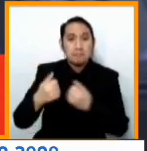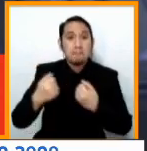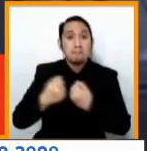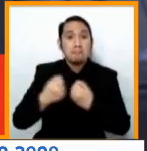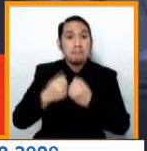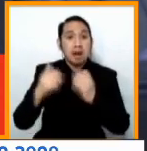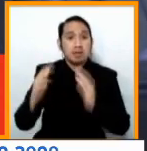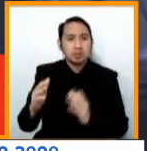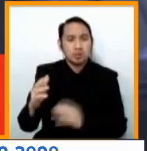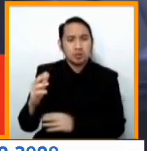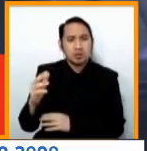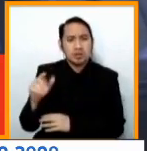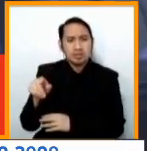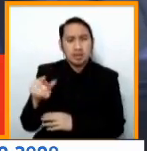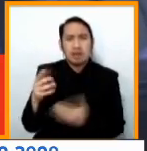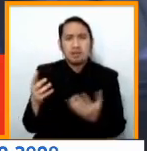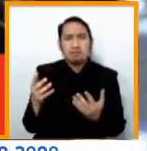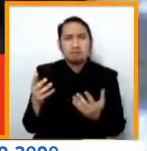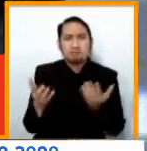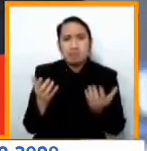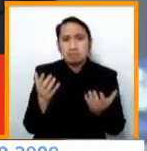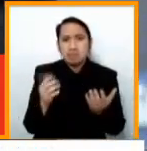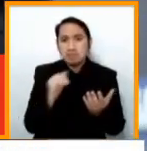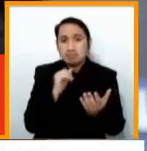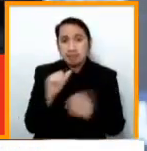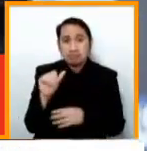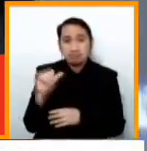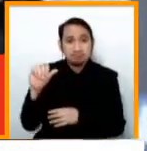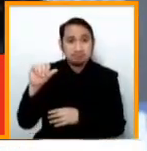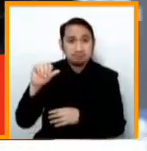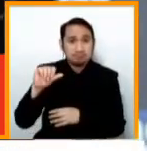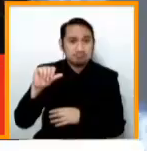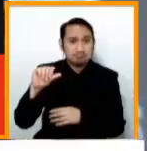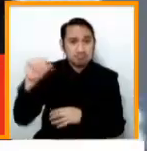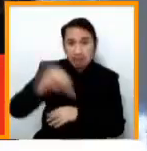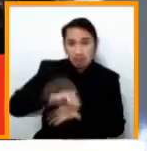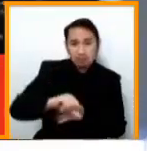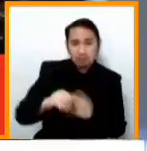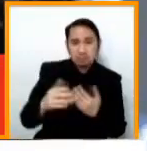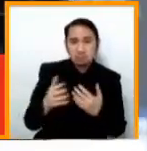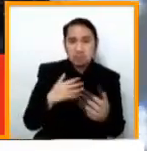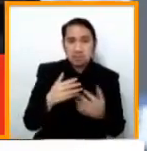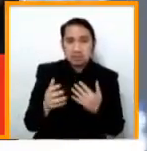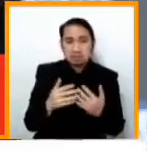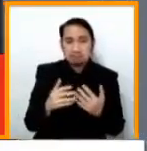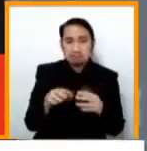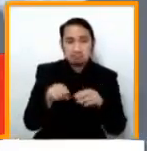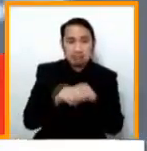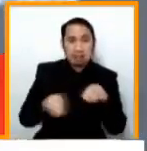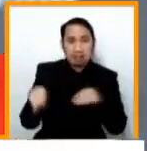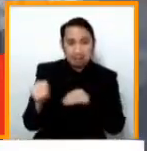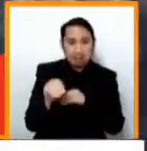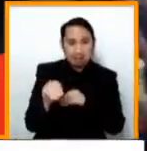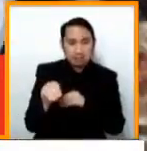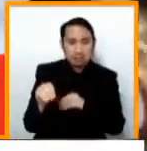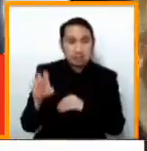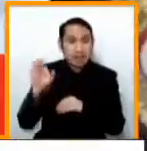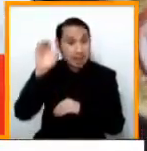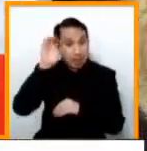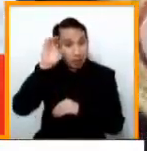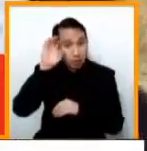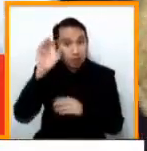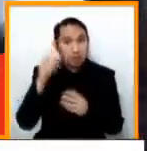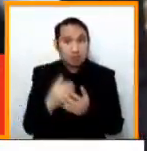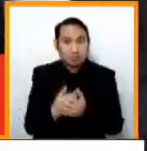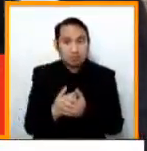naman, kumpiyansa na hindi siya mana-knockout ni Pacquiao kahit pa last-minute replacement lamang siya kay Errol Spence Jr. na